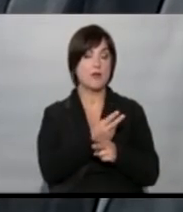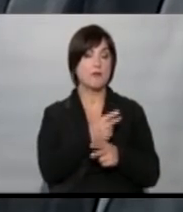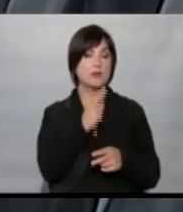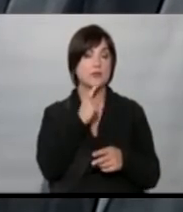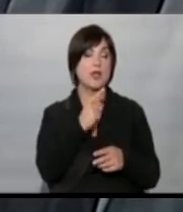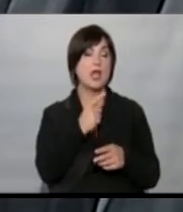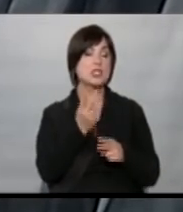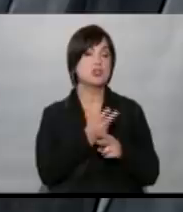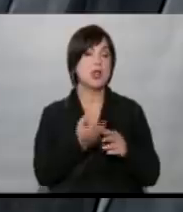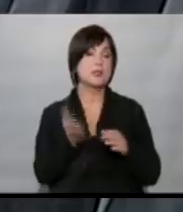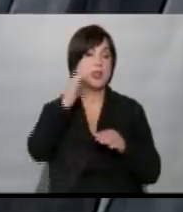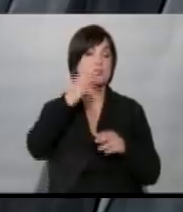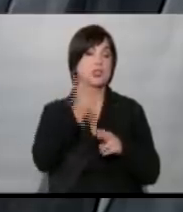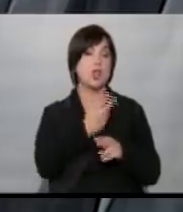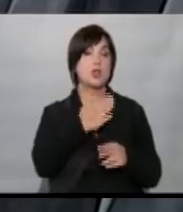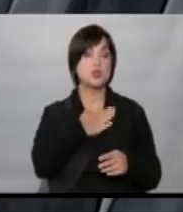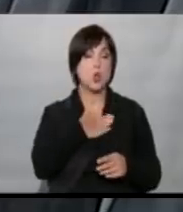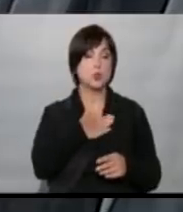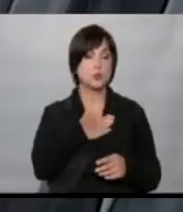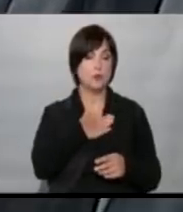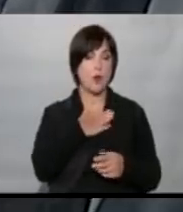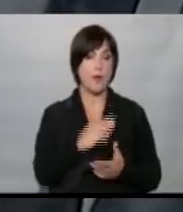на држава, дури со својата